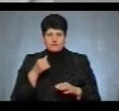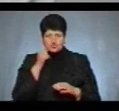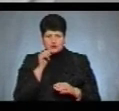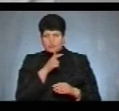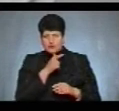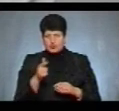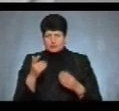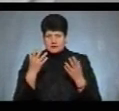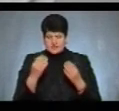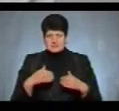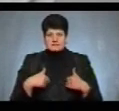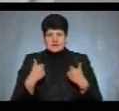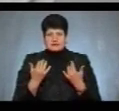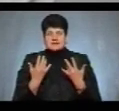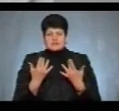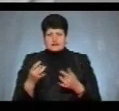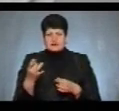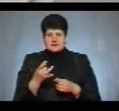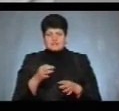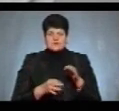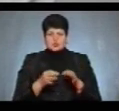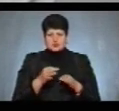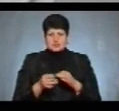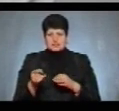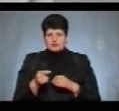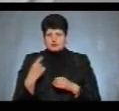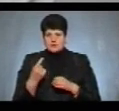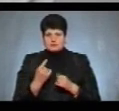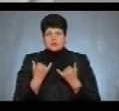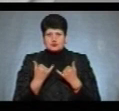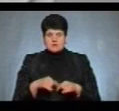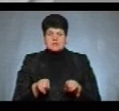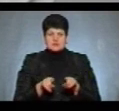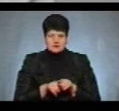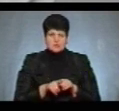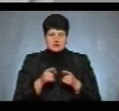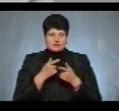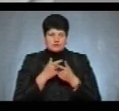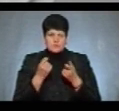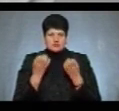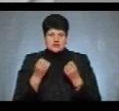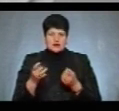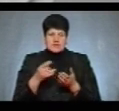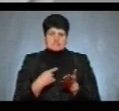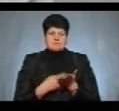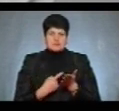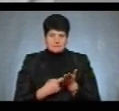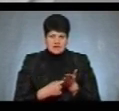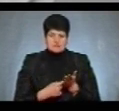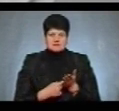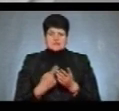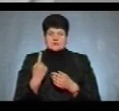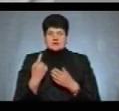протягом дня зверталася кілька разів в суди Тернопільської області і сьогодні також інформацію ще раз підтвердила. Тобто за